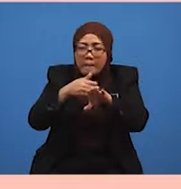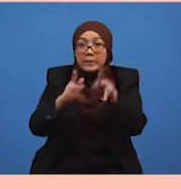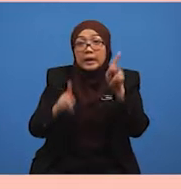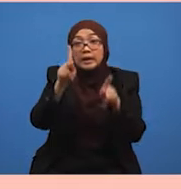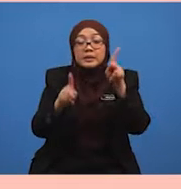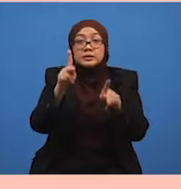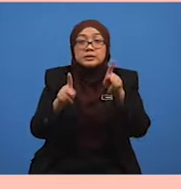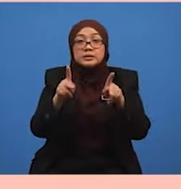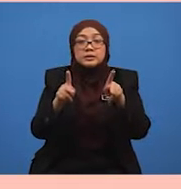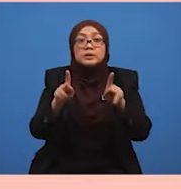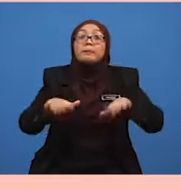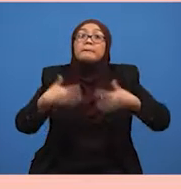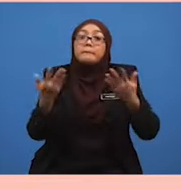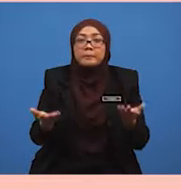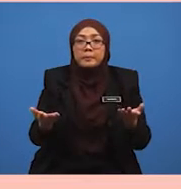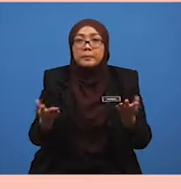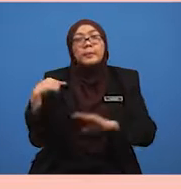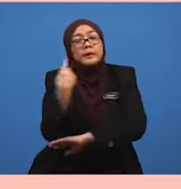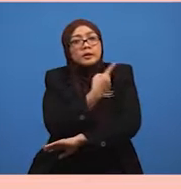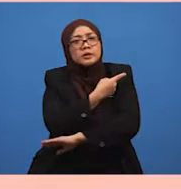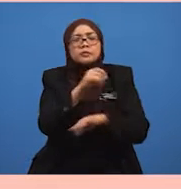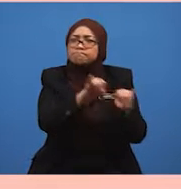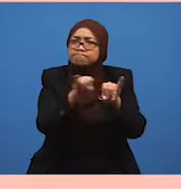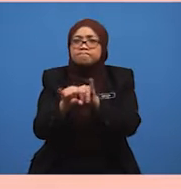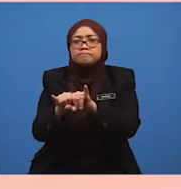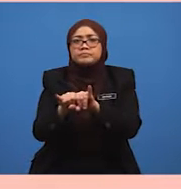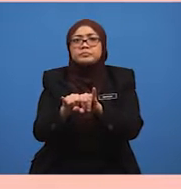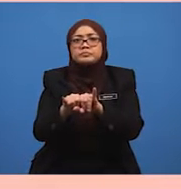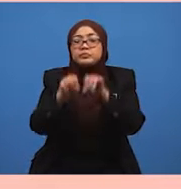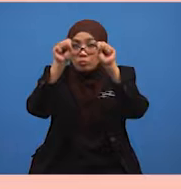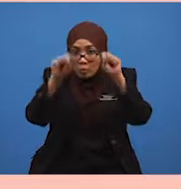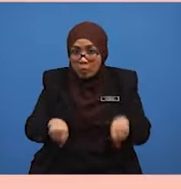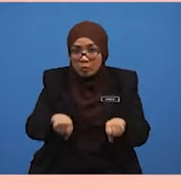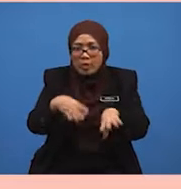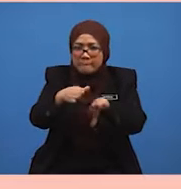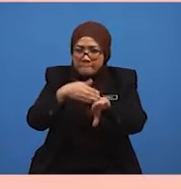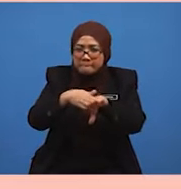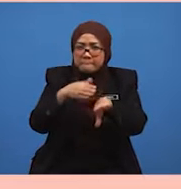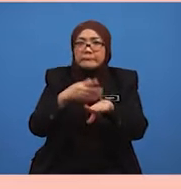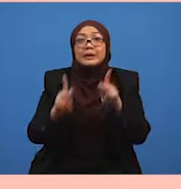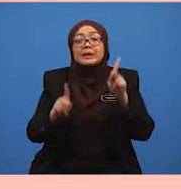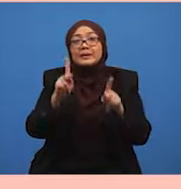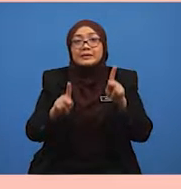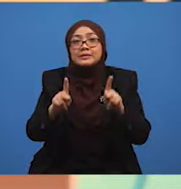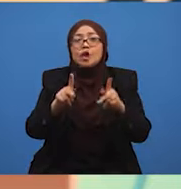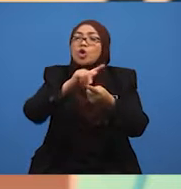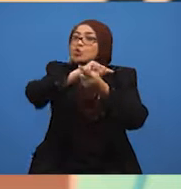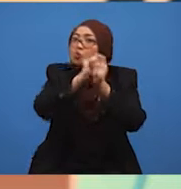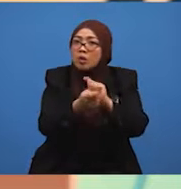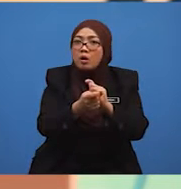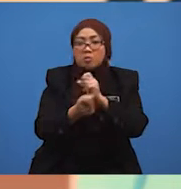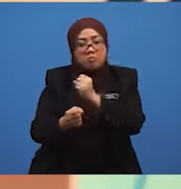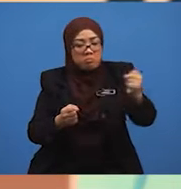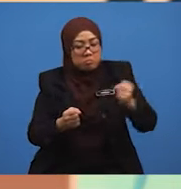betul. Kita juga boleh memperlahankan kereta tersebut dengan menukar gear. Apakah mesin ringkas